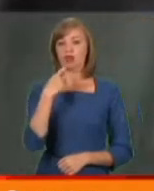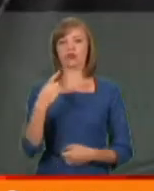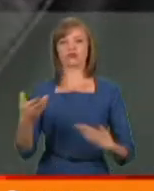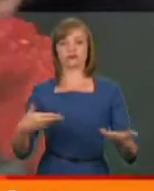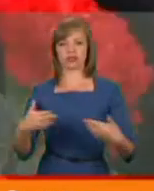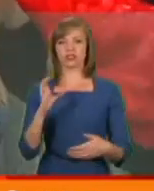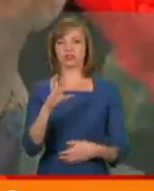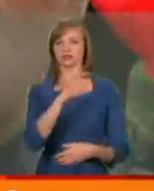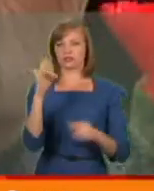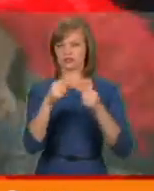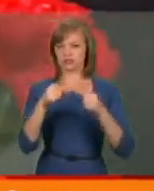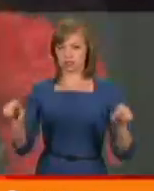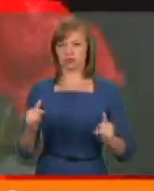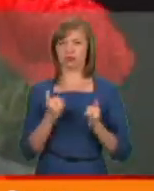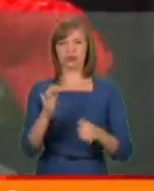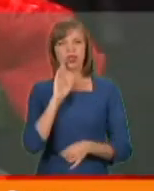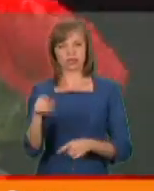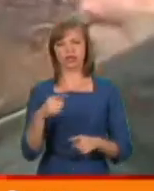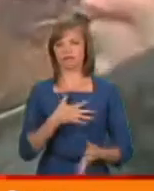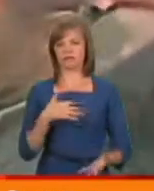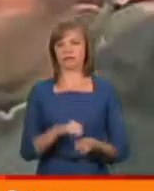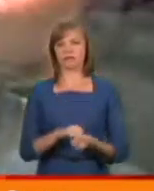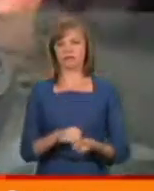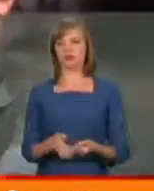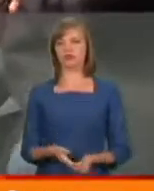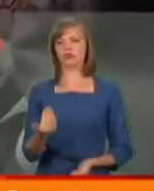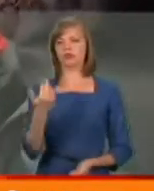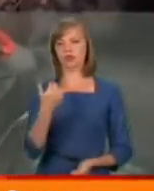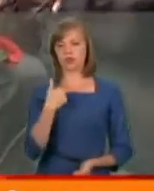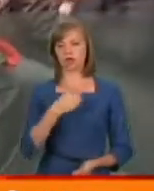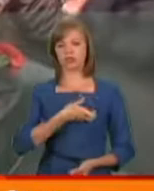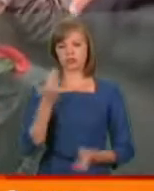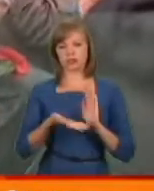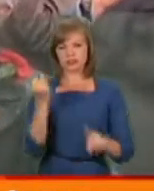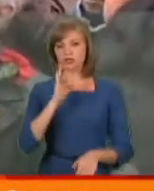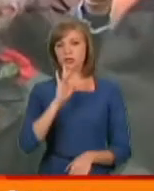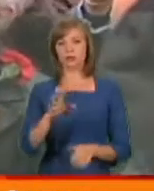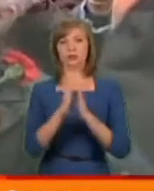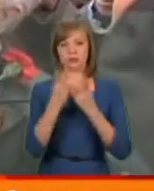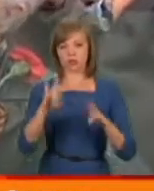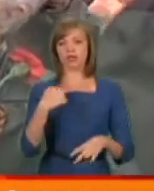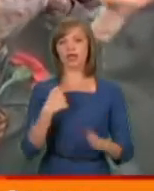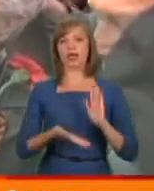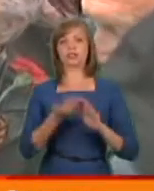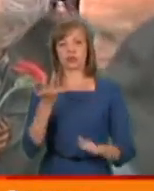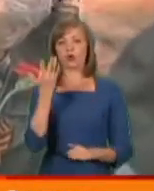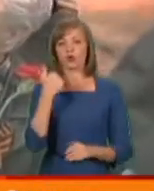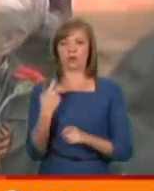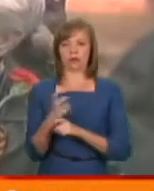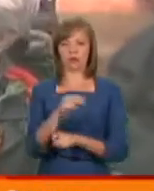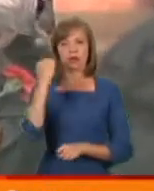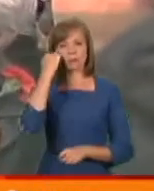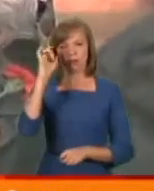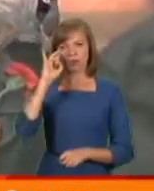йти з георгіївською стрічкою для неї принципово. Я не сніму, не просите мене, я сніму, коли підійду к